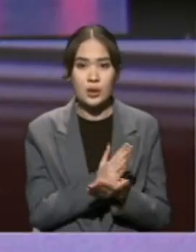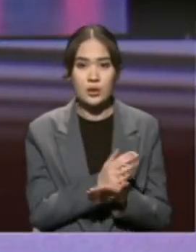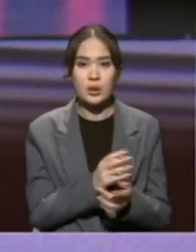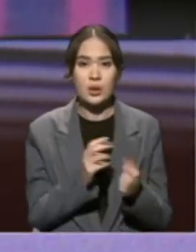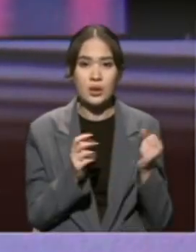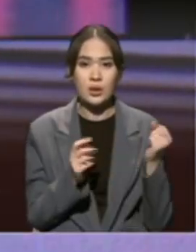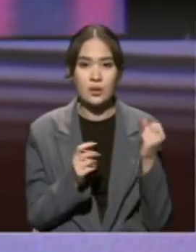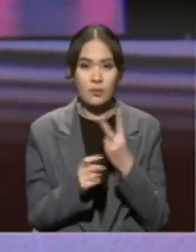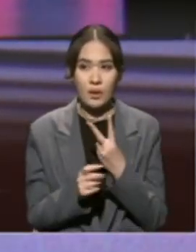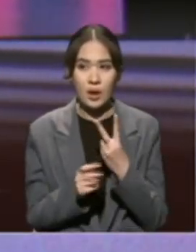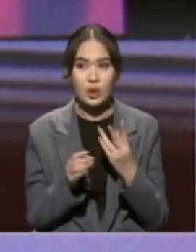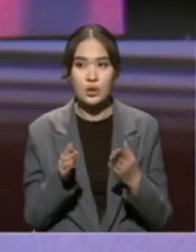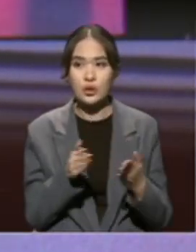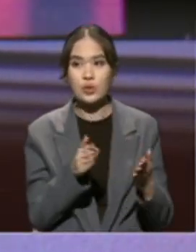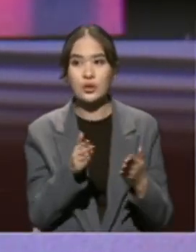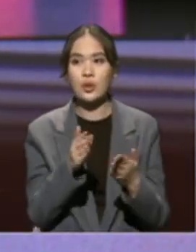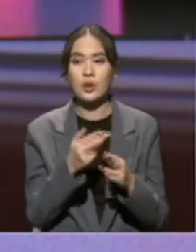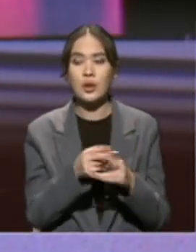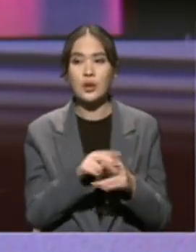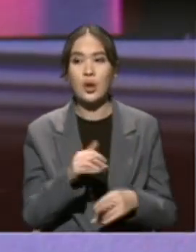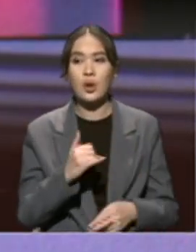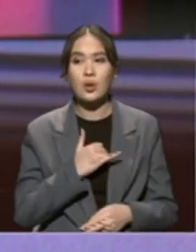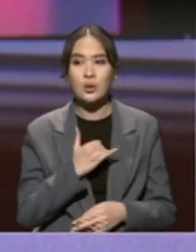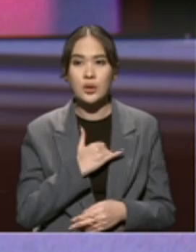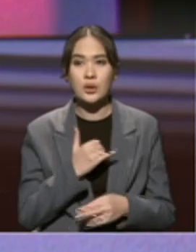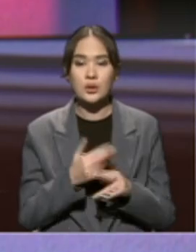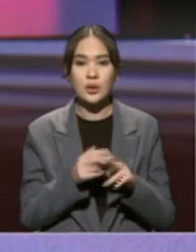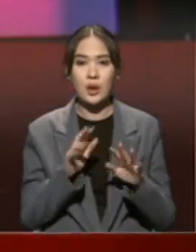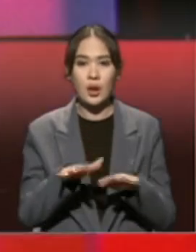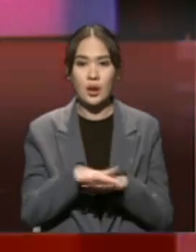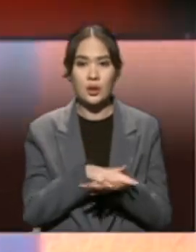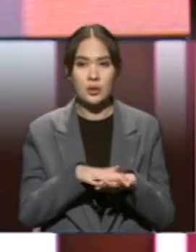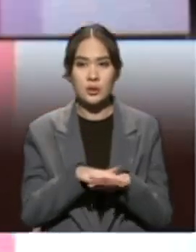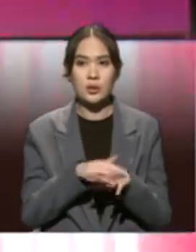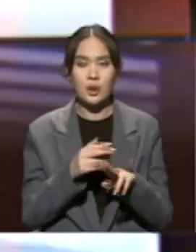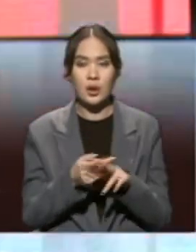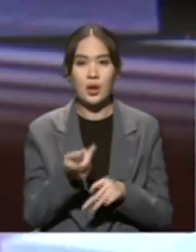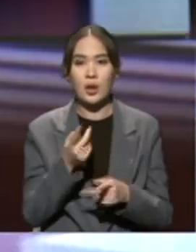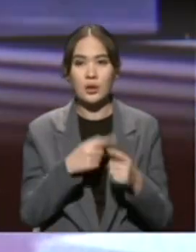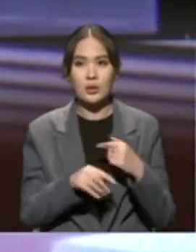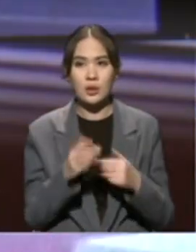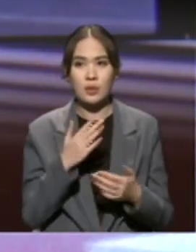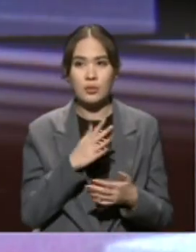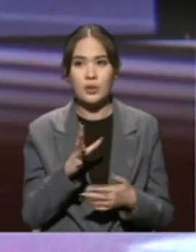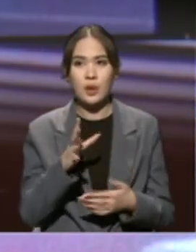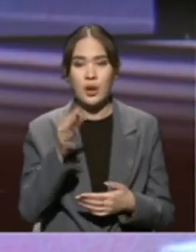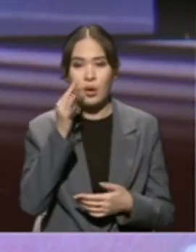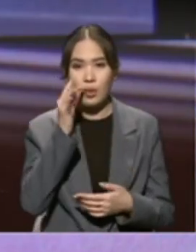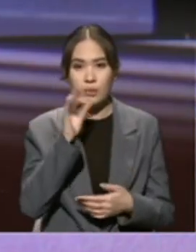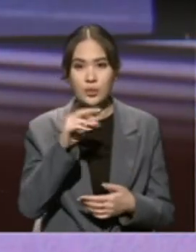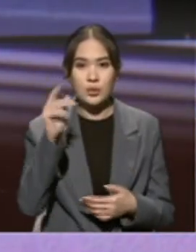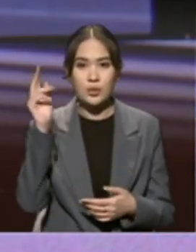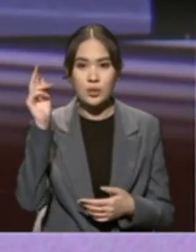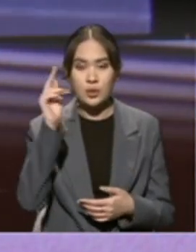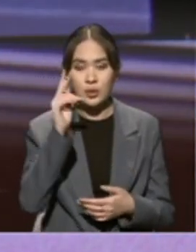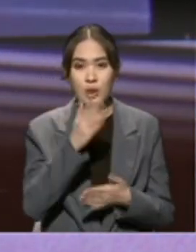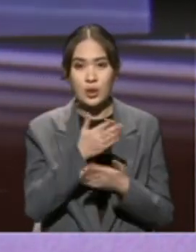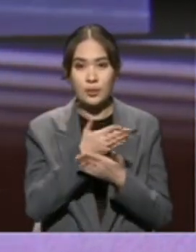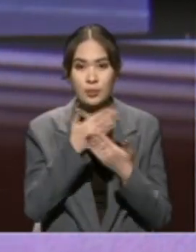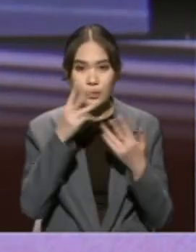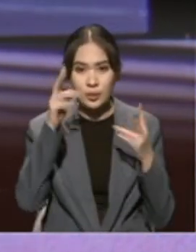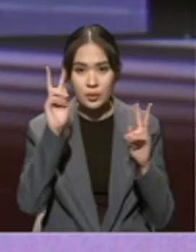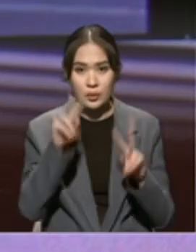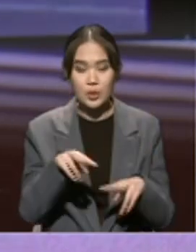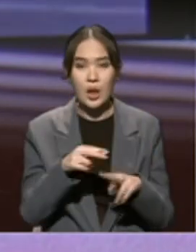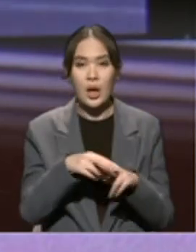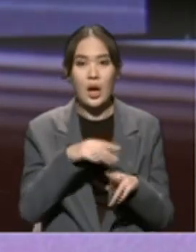дифференциалды, сараланған жолы бар деп. Бізде тек қана халықты алады да, қайтадан айналып келіп, қаржылық сауатсыздықтың жоқтығы, білместіктен